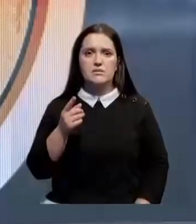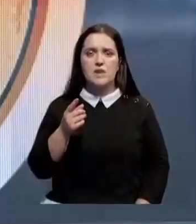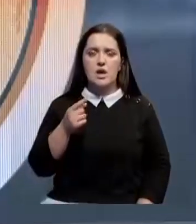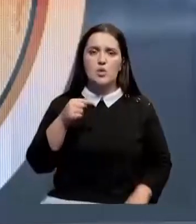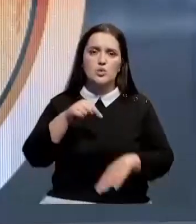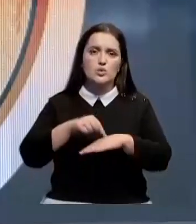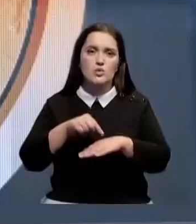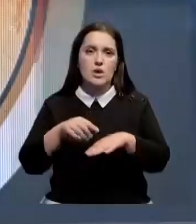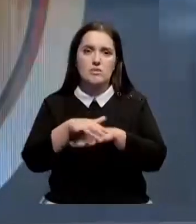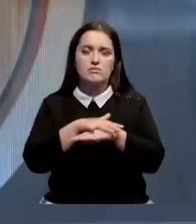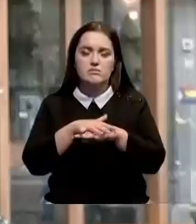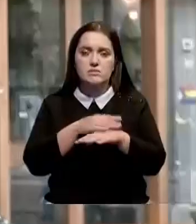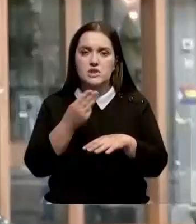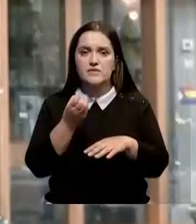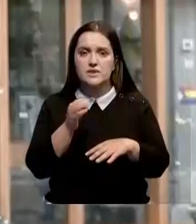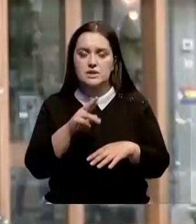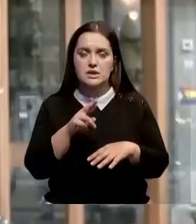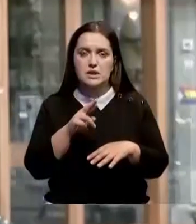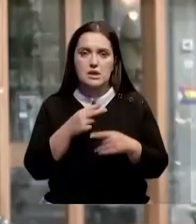по поводу вступления в НАТО.